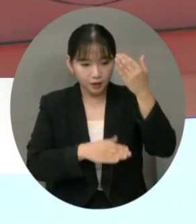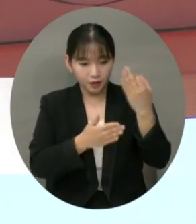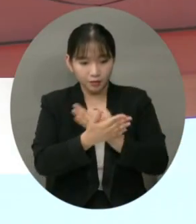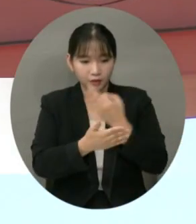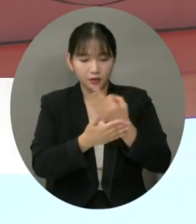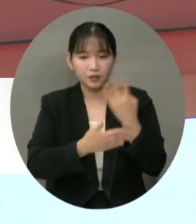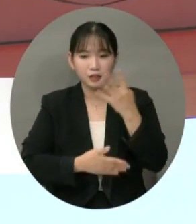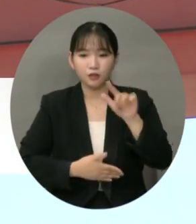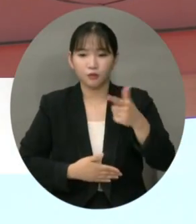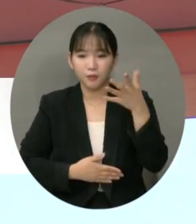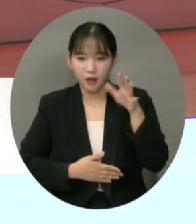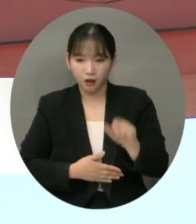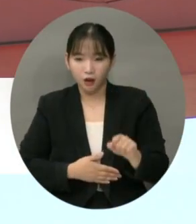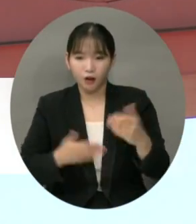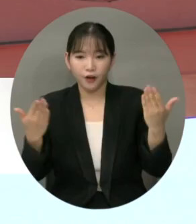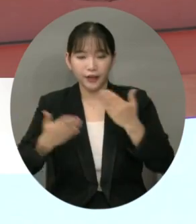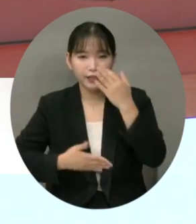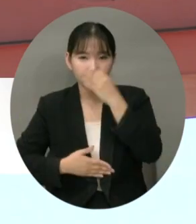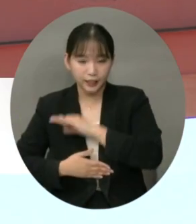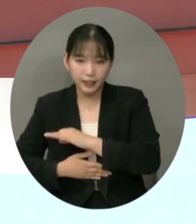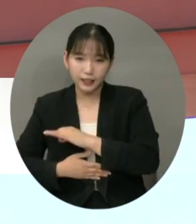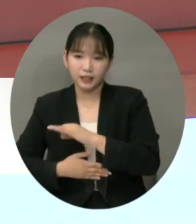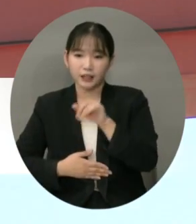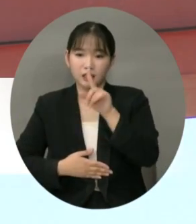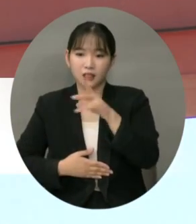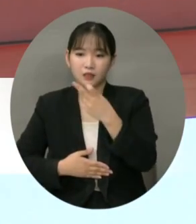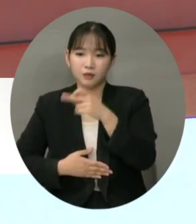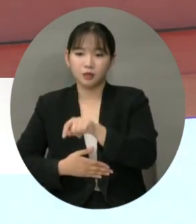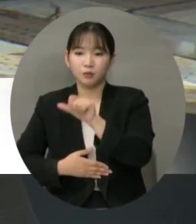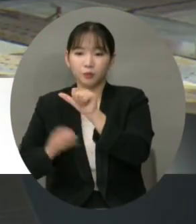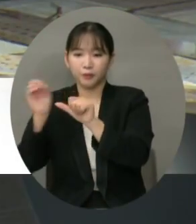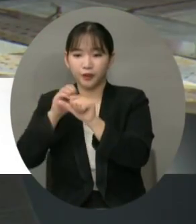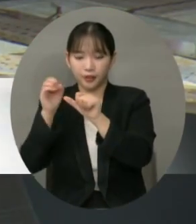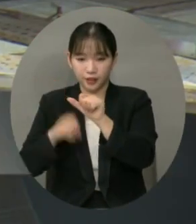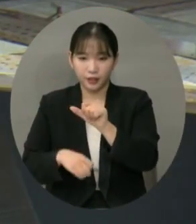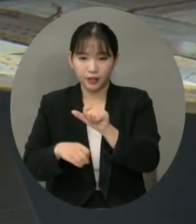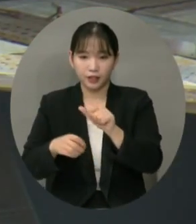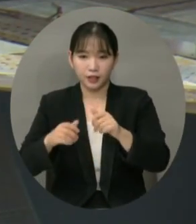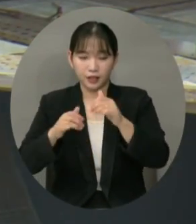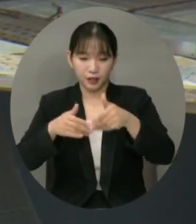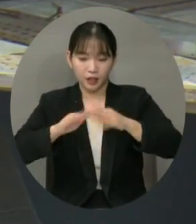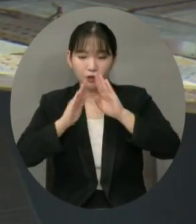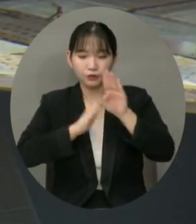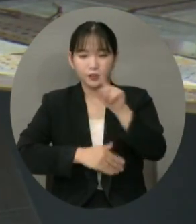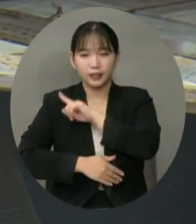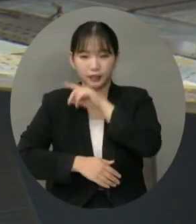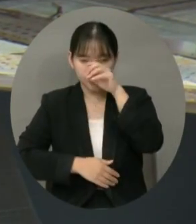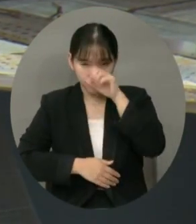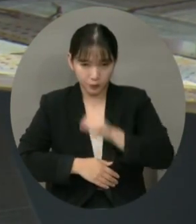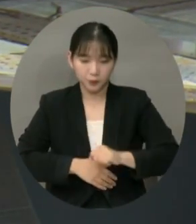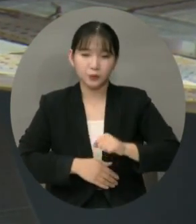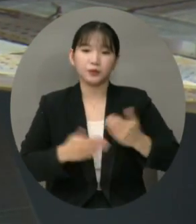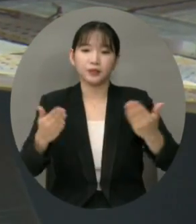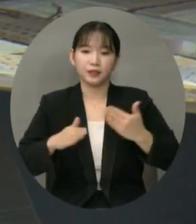4,600억 원 영업 이익률 12.5% 기록하는 등 창사일 가장 좋은 적을 기록하고 있습니다